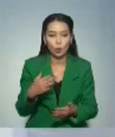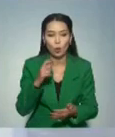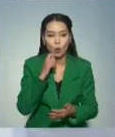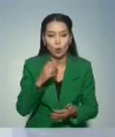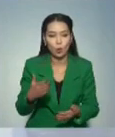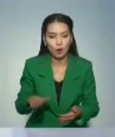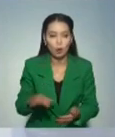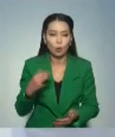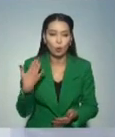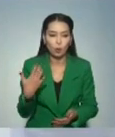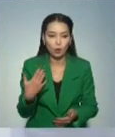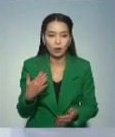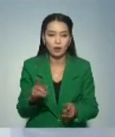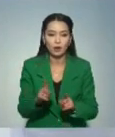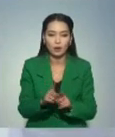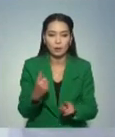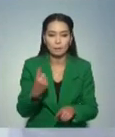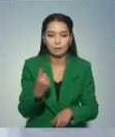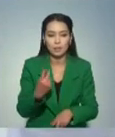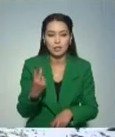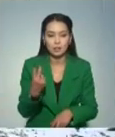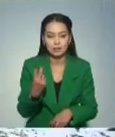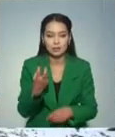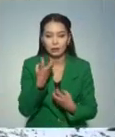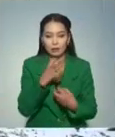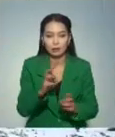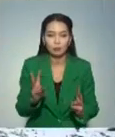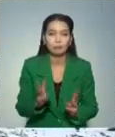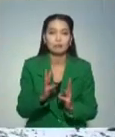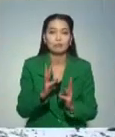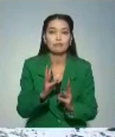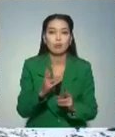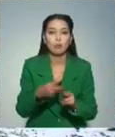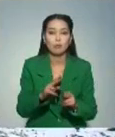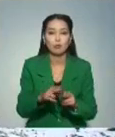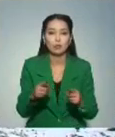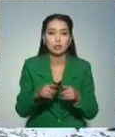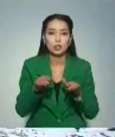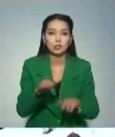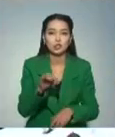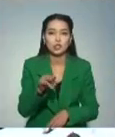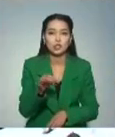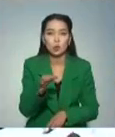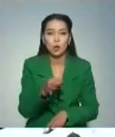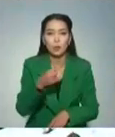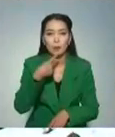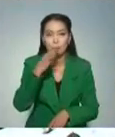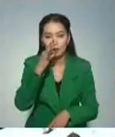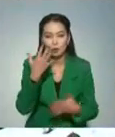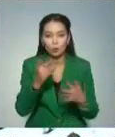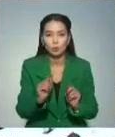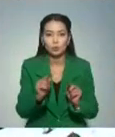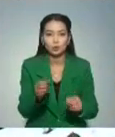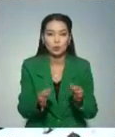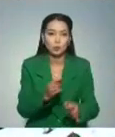сол қолы, бірінші, екінші дәрежелі күйік. Бұл іс Жетісу ауданының полиция басқармасына тіркелген, сот